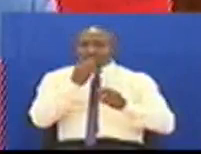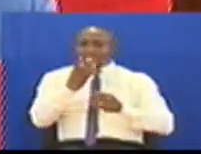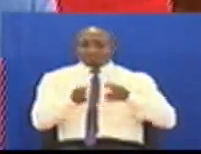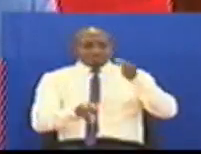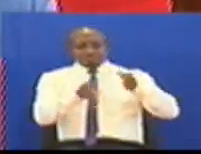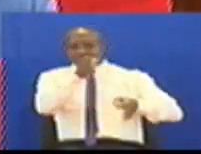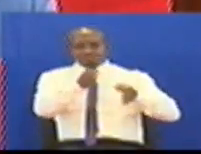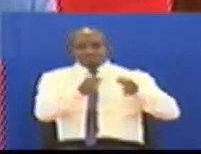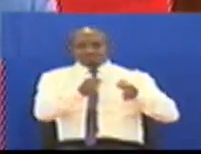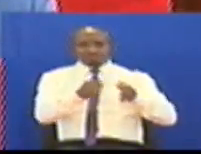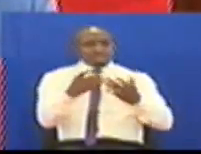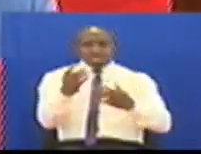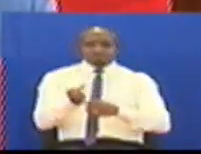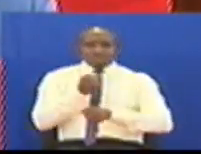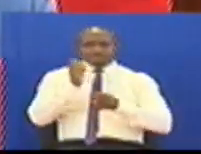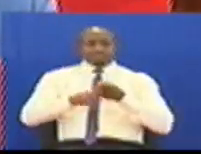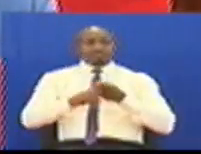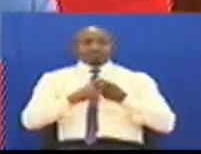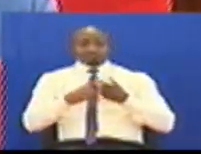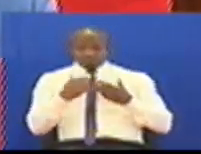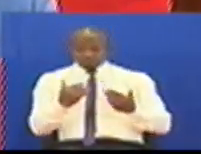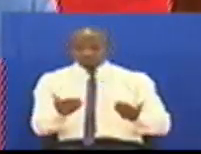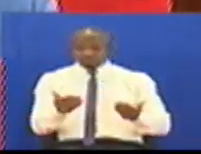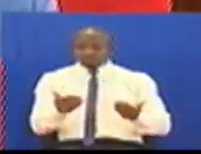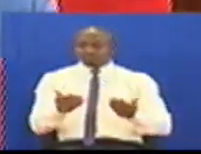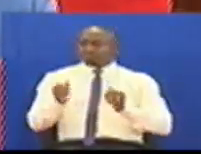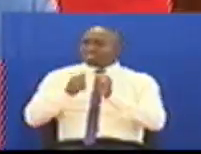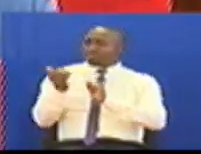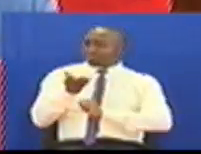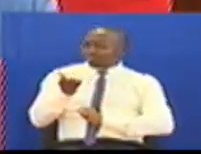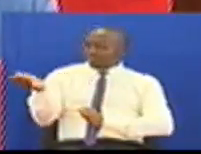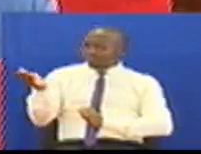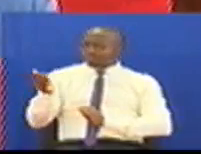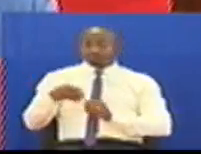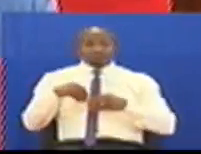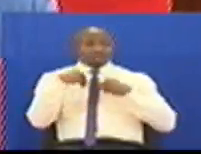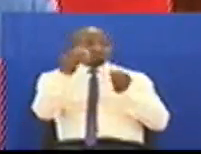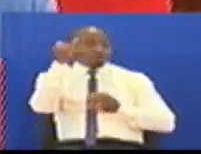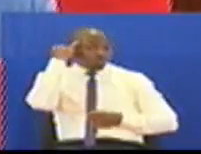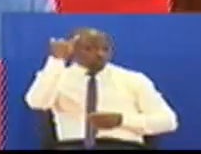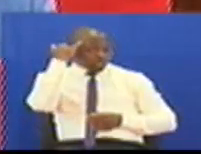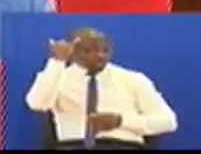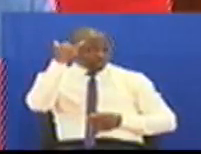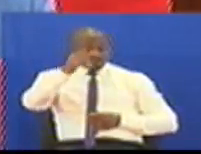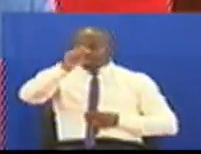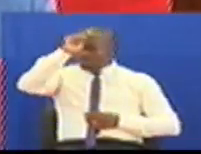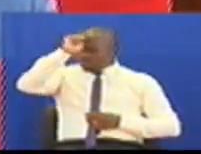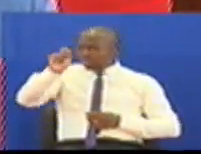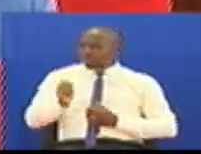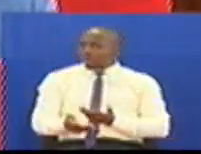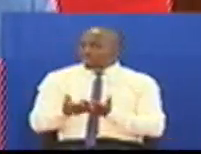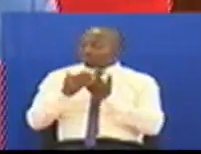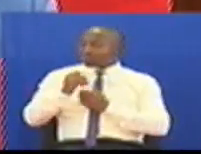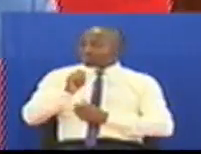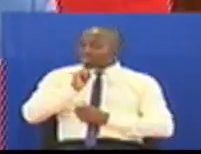sio makini au sio sahihi. Kingine nilichotaka kutoa ushauri mheshimiwa naibu spika, kutokana na huo ugonjwa